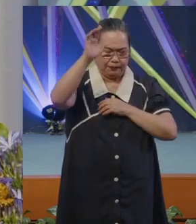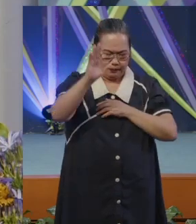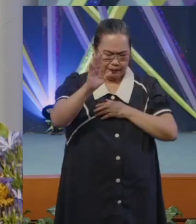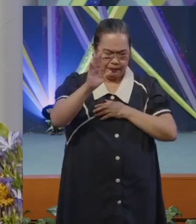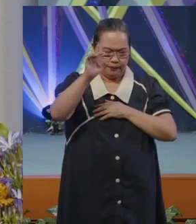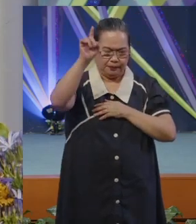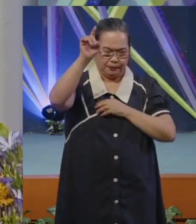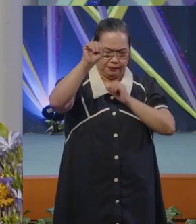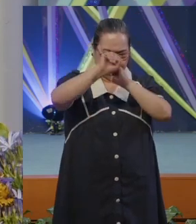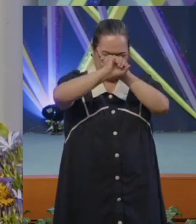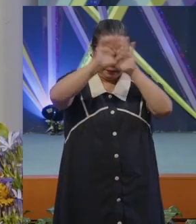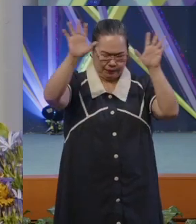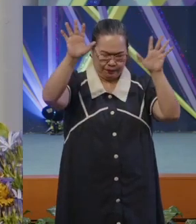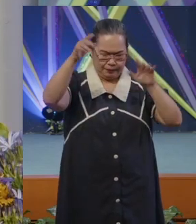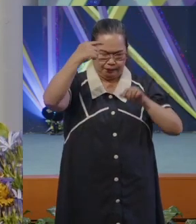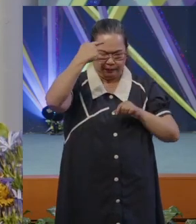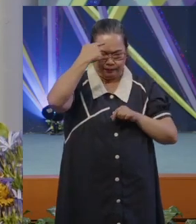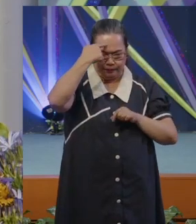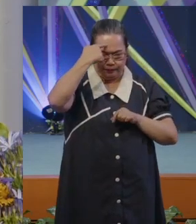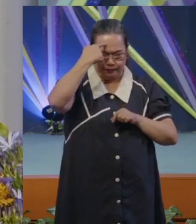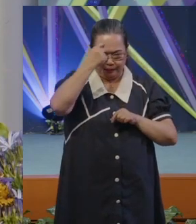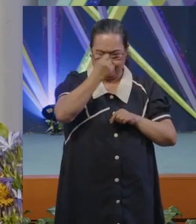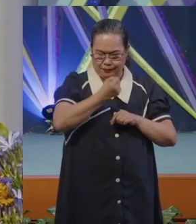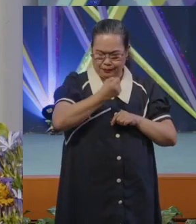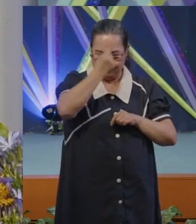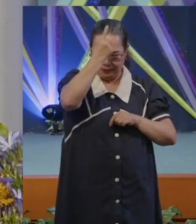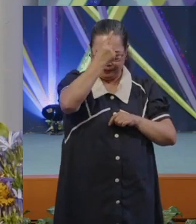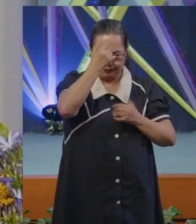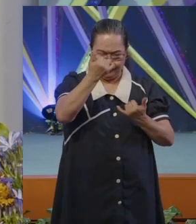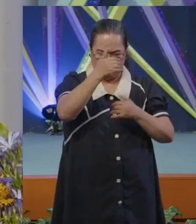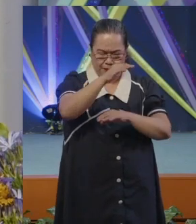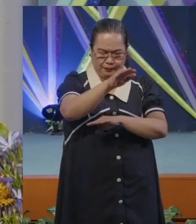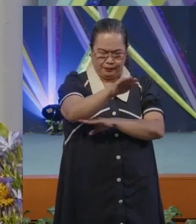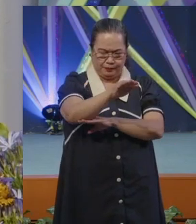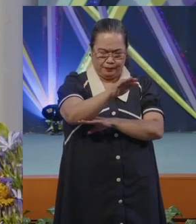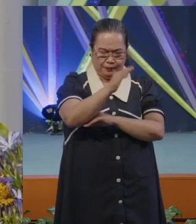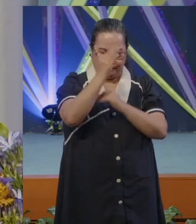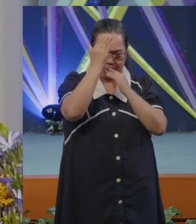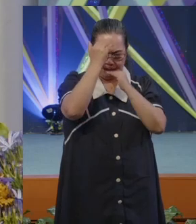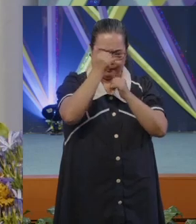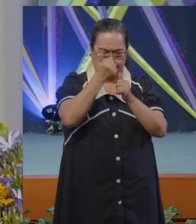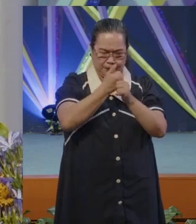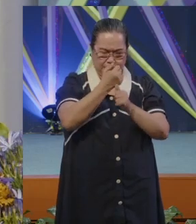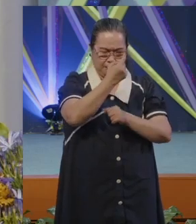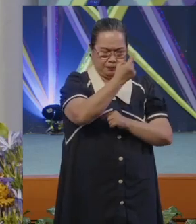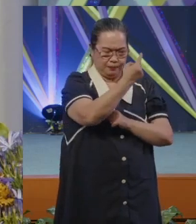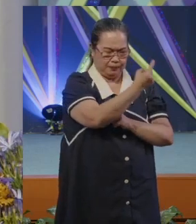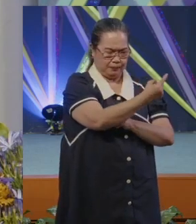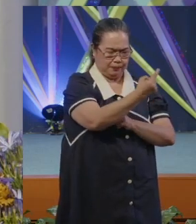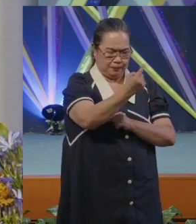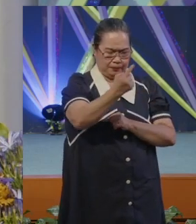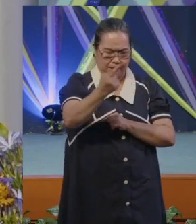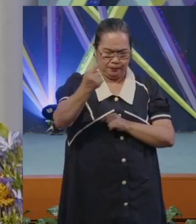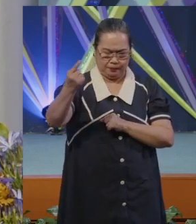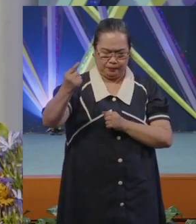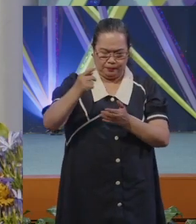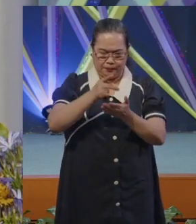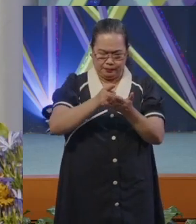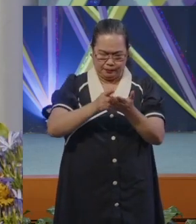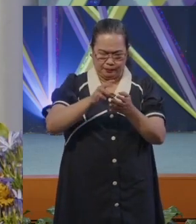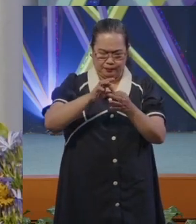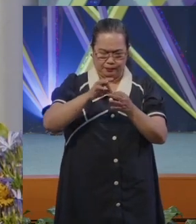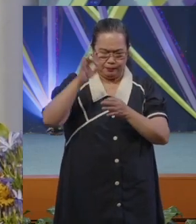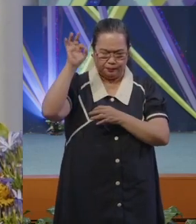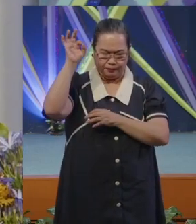linaw sa aming pag-aaral ng inyong salita sa hapong ito. Nawa, Panginoon, ang bawat bahagi ng tekstong ito